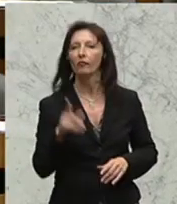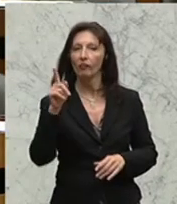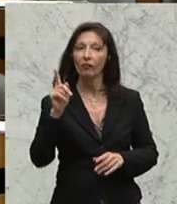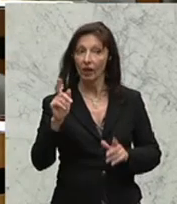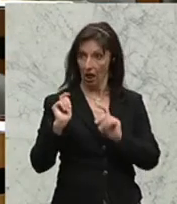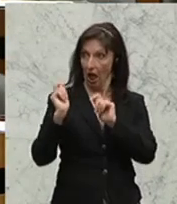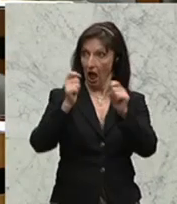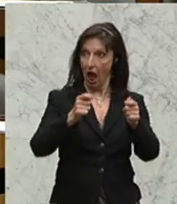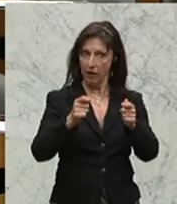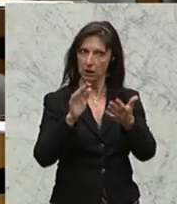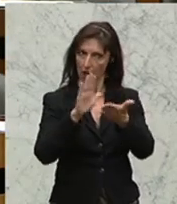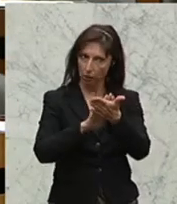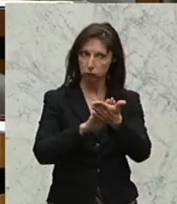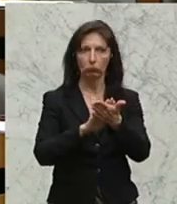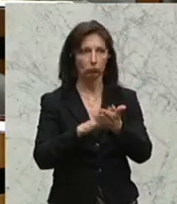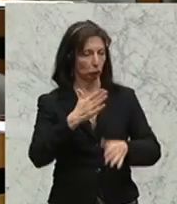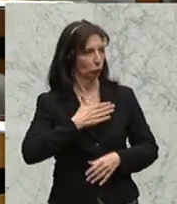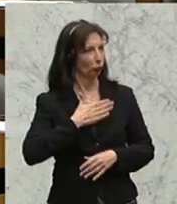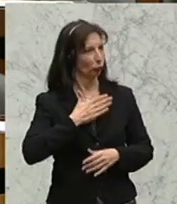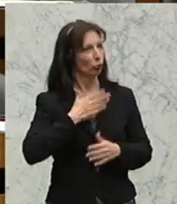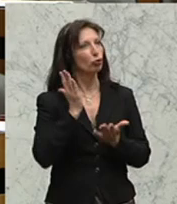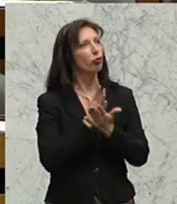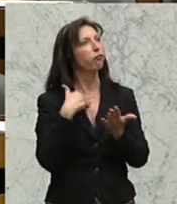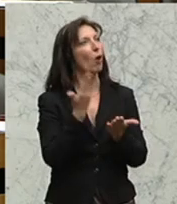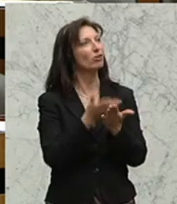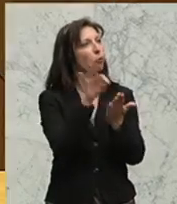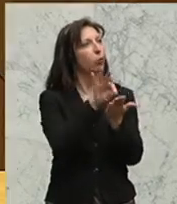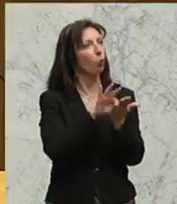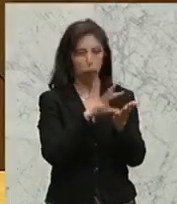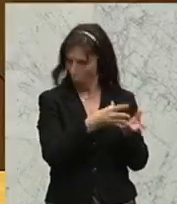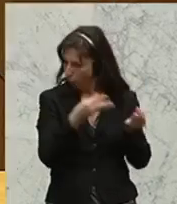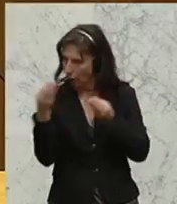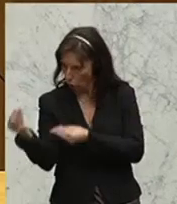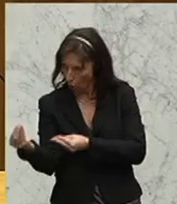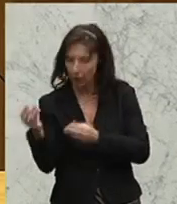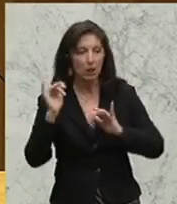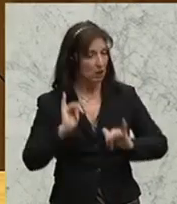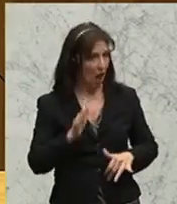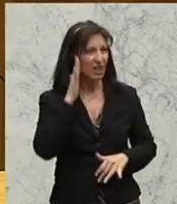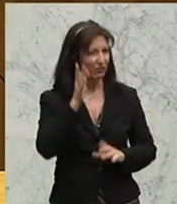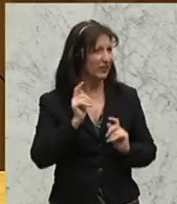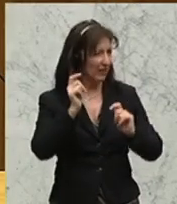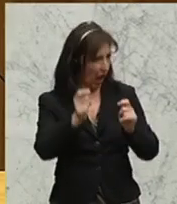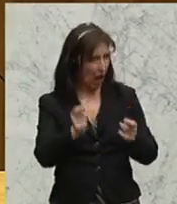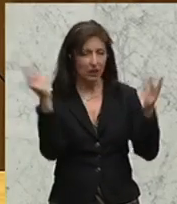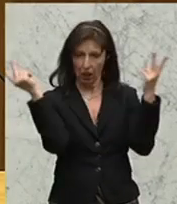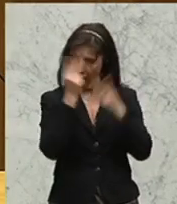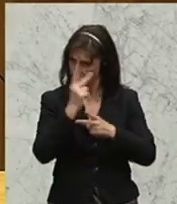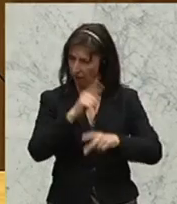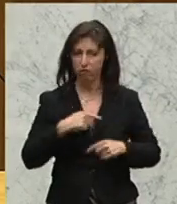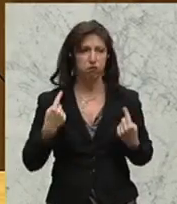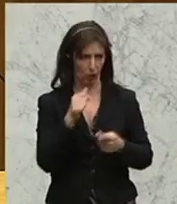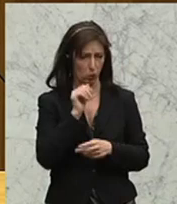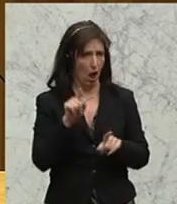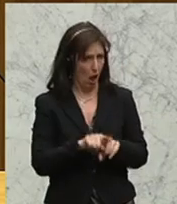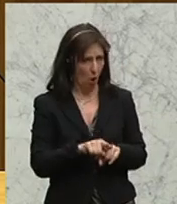Ihrem Antrag, in dem Sie, wie gesagt, Punkte von uns übernommen haben, werden wir auch zustimmen, weil er inhaltlich okay ist. Was